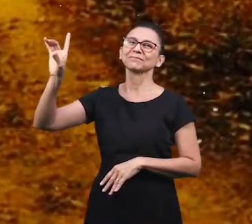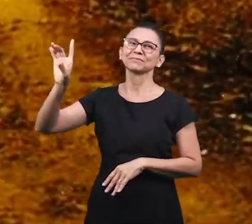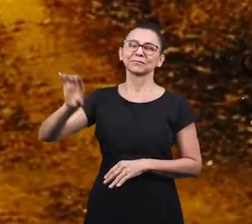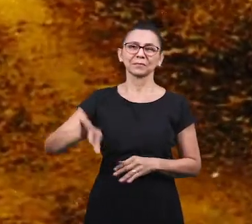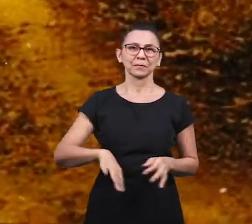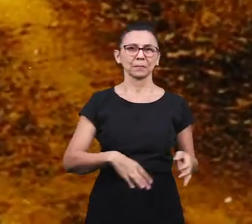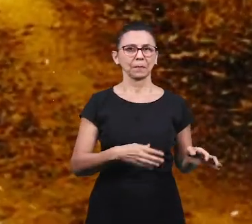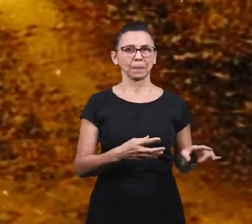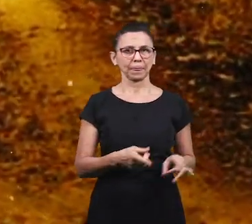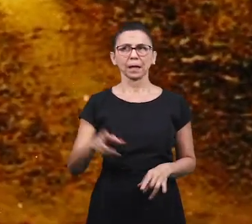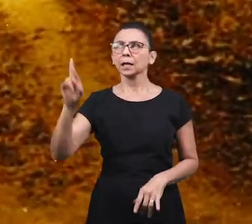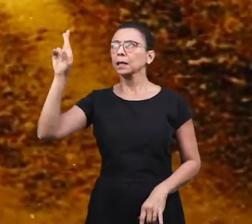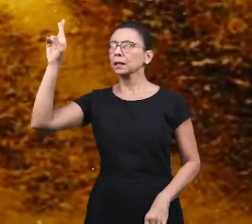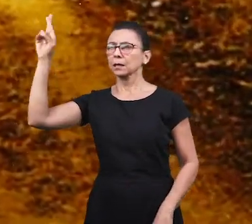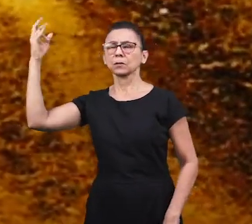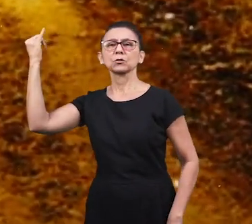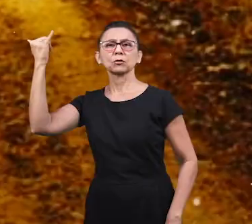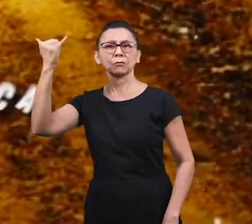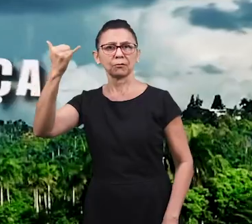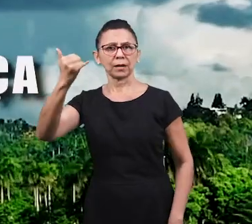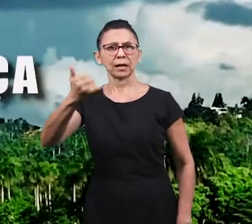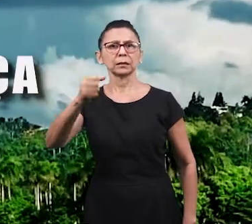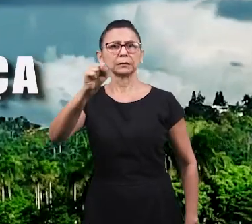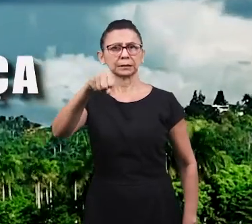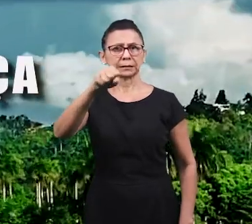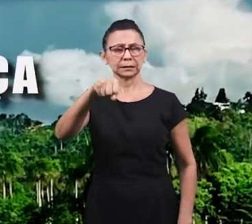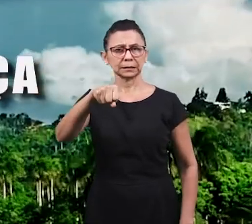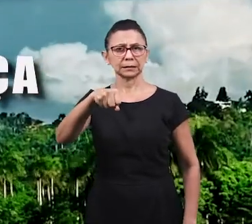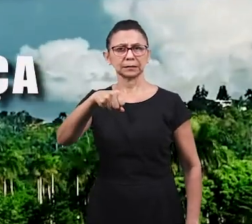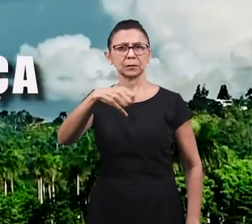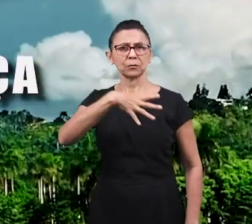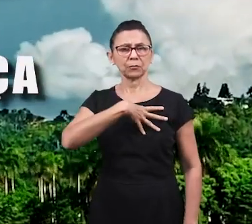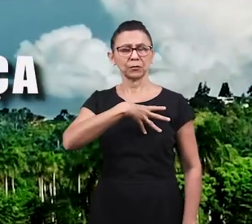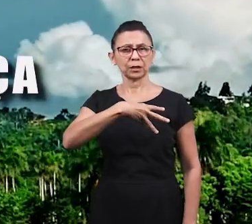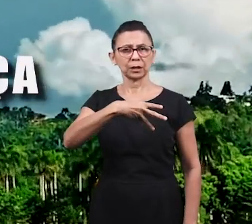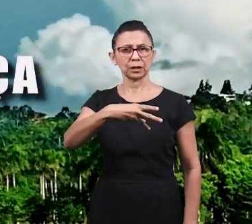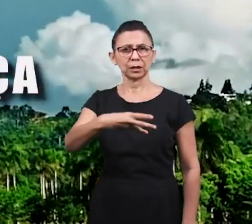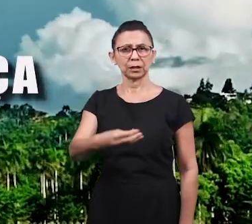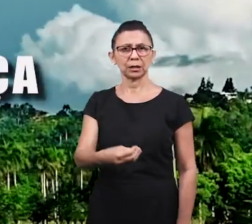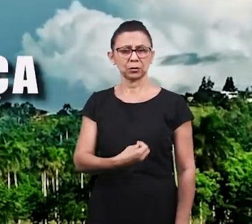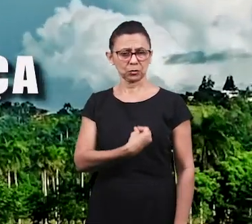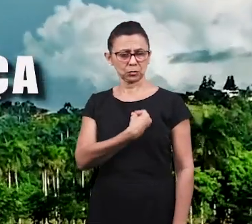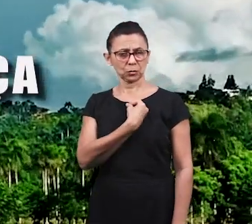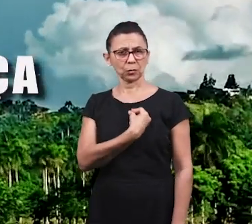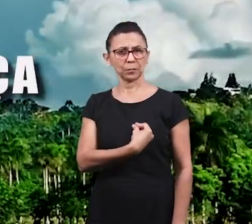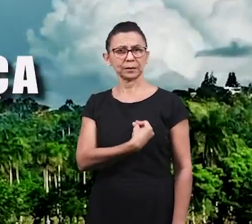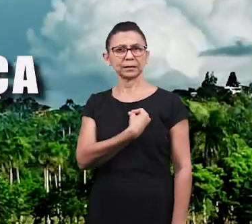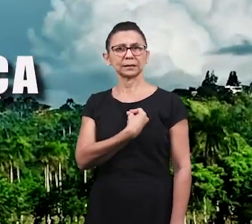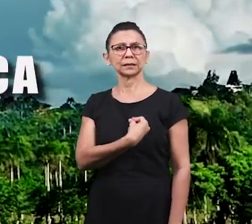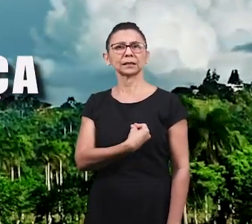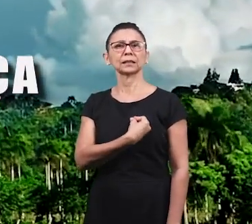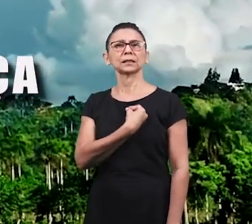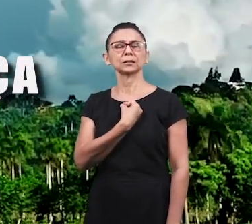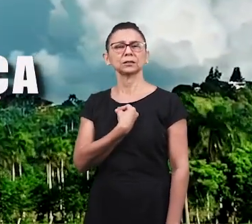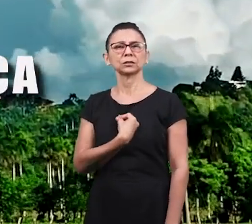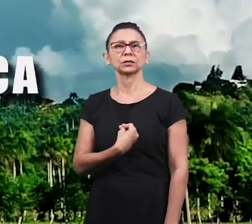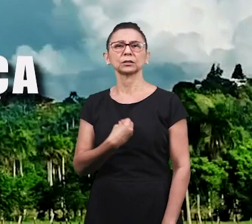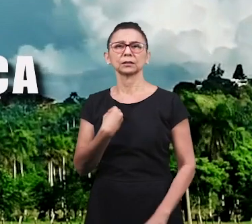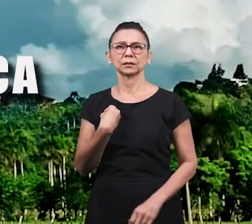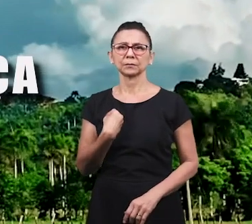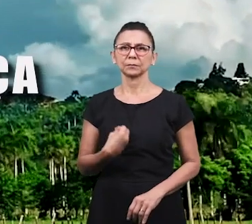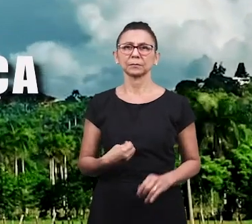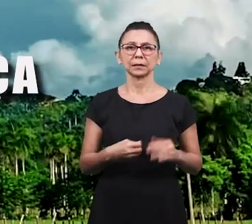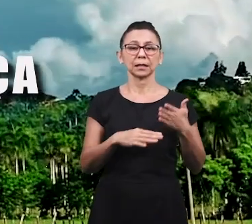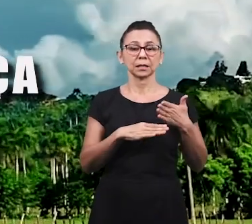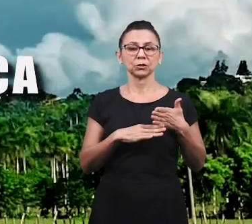meu Deus. Se contigo irá minha